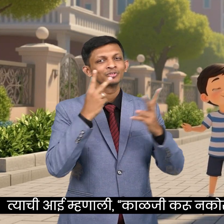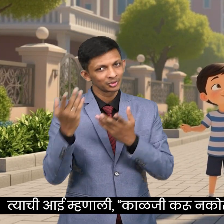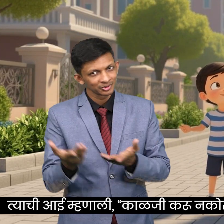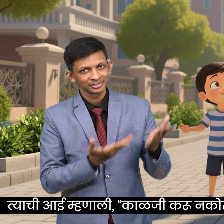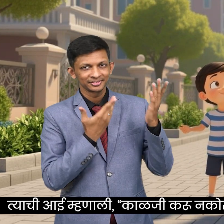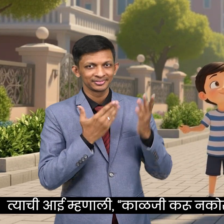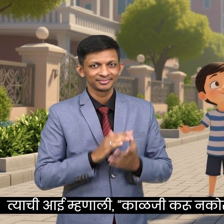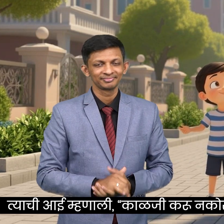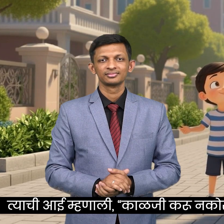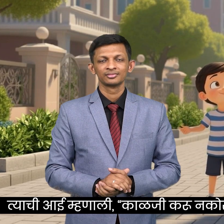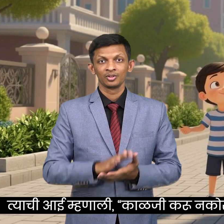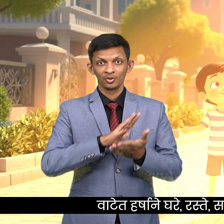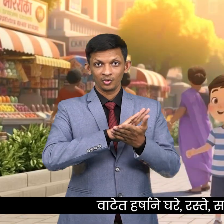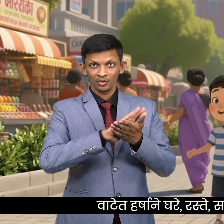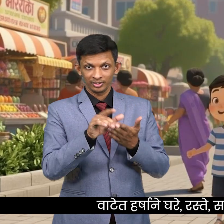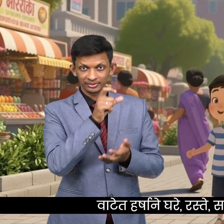करा।